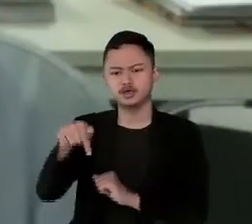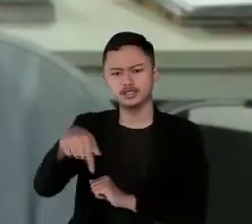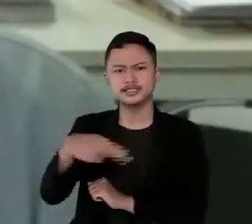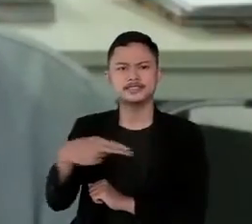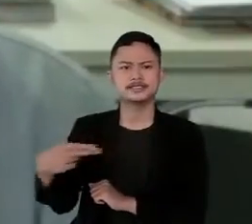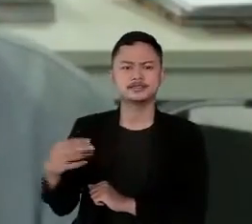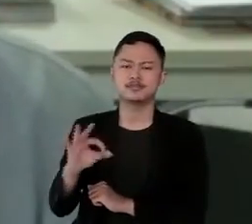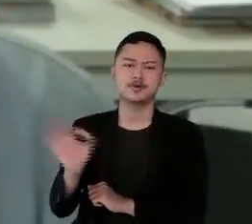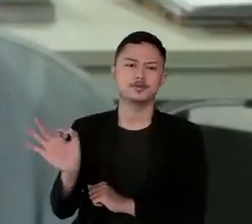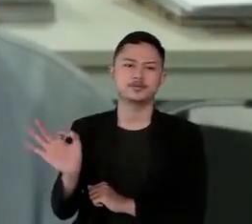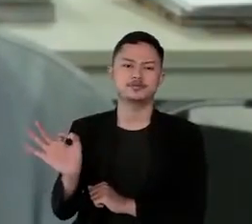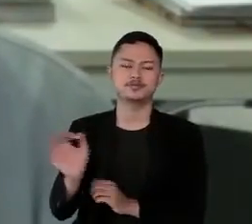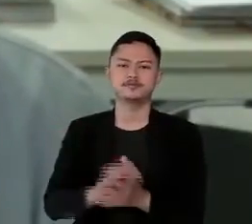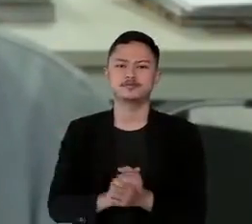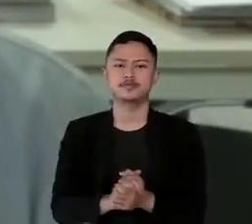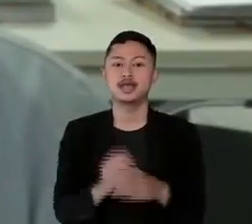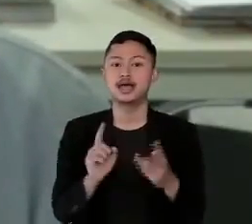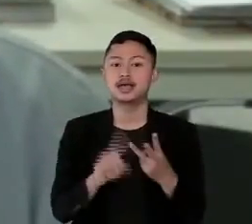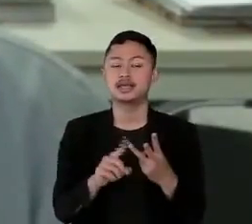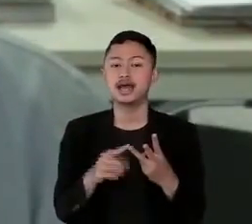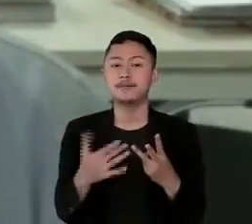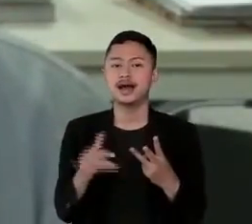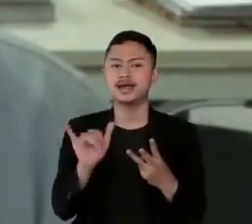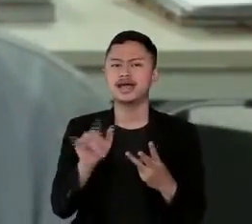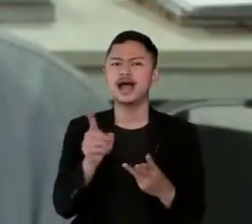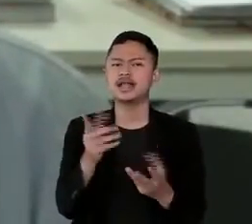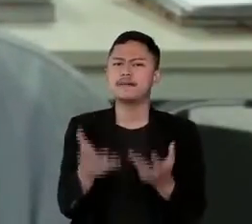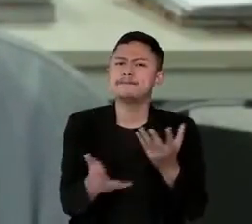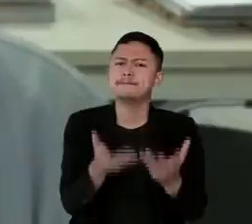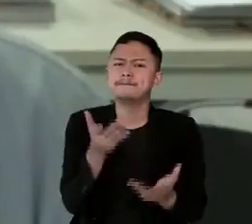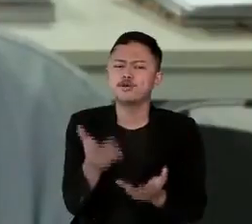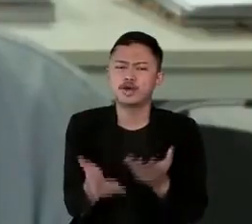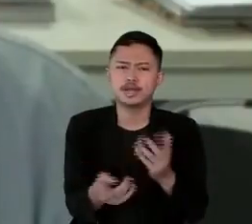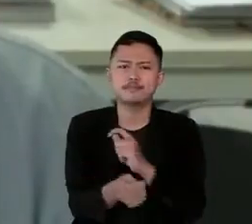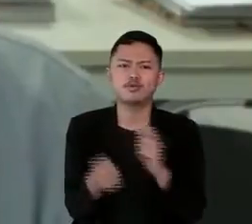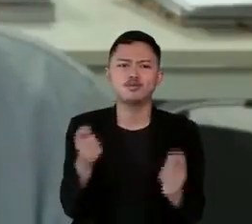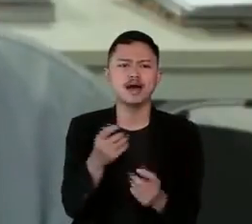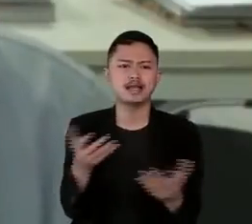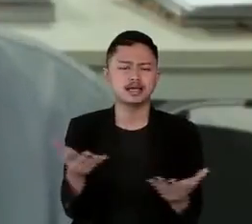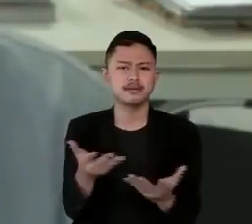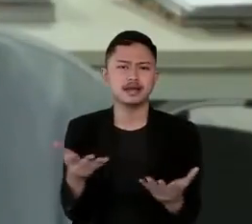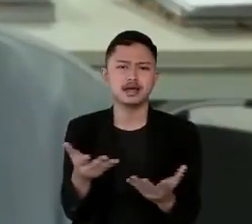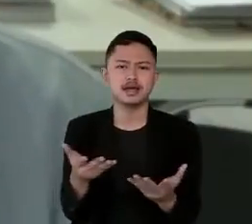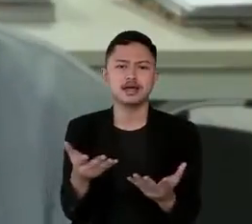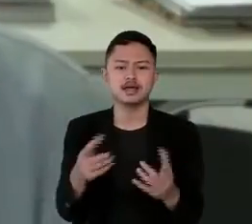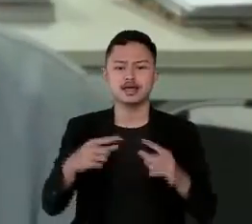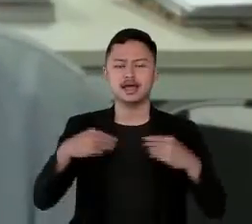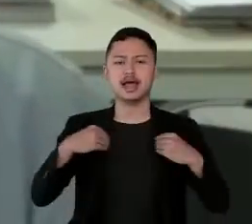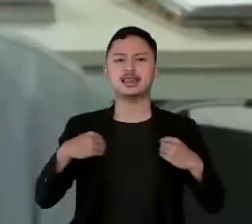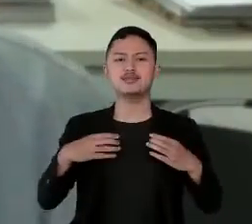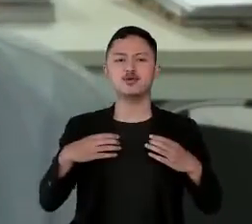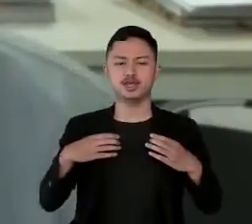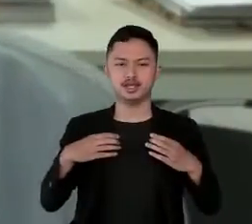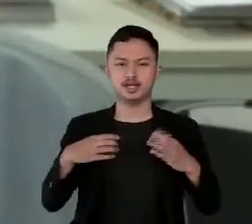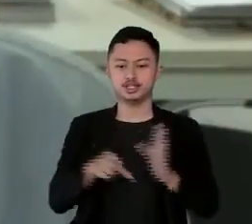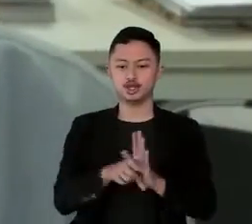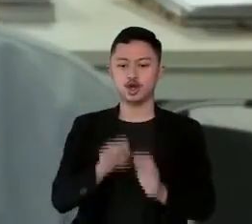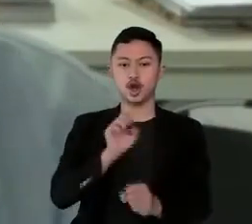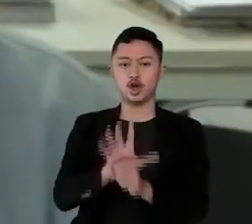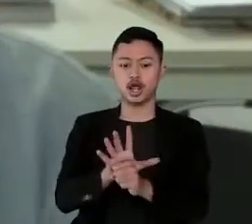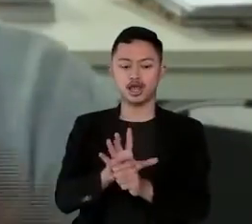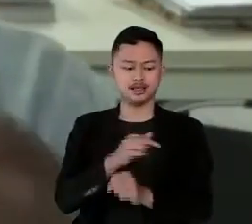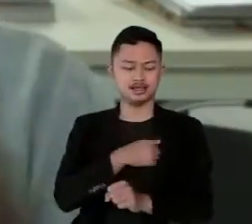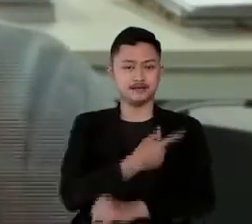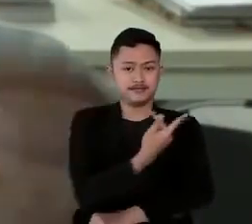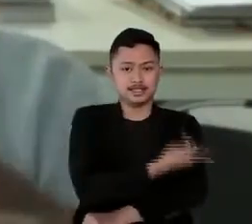kemudian tiga yang ketiga adalah memang ada indikasi perubahan pada epitel ada pada antibodi bandingnya artinya